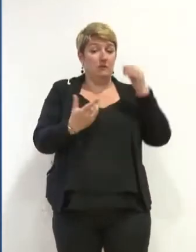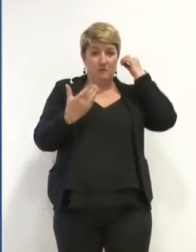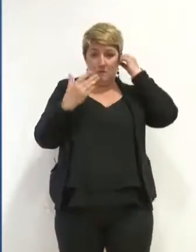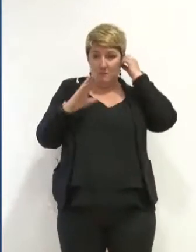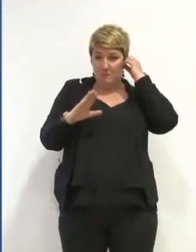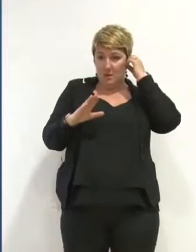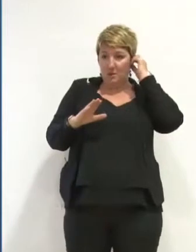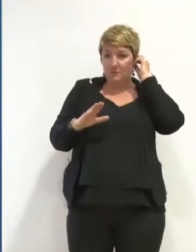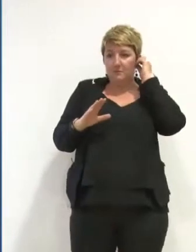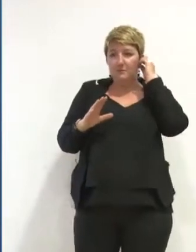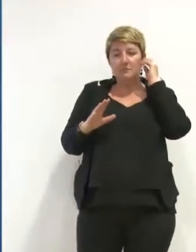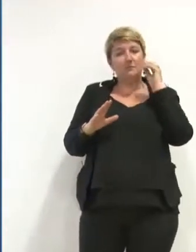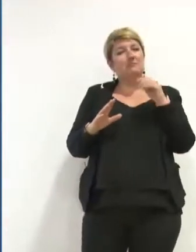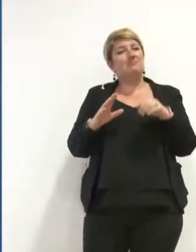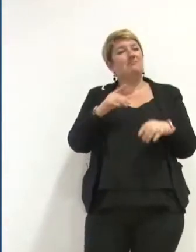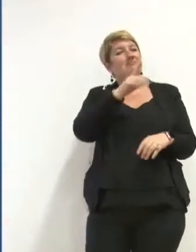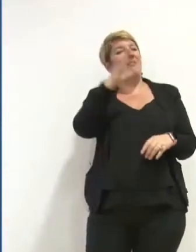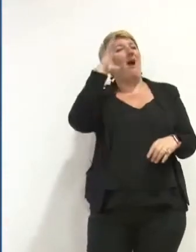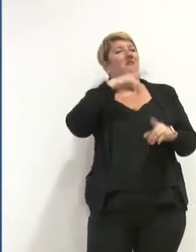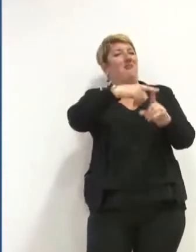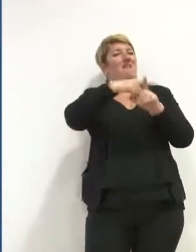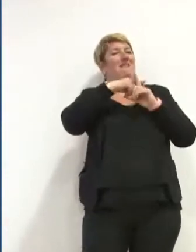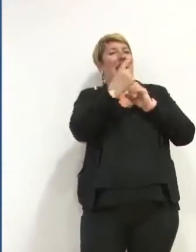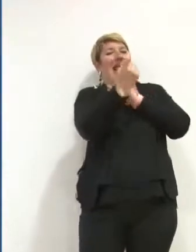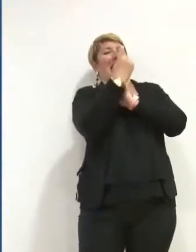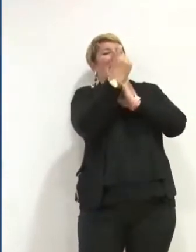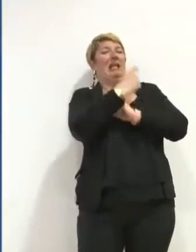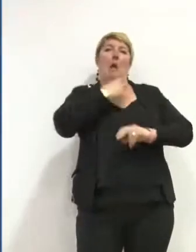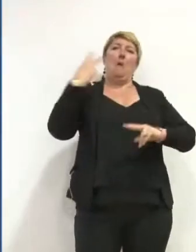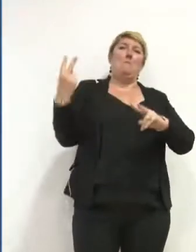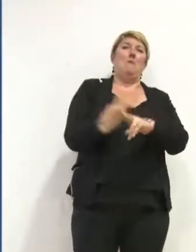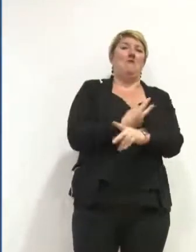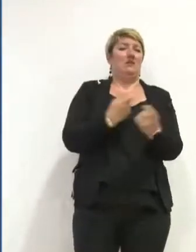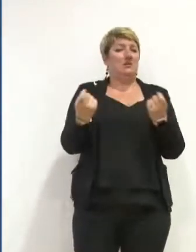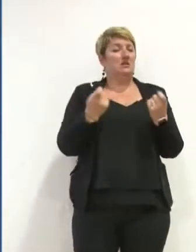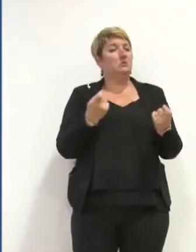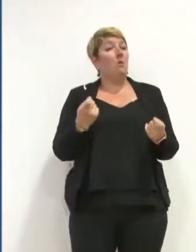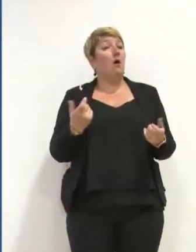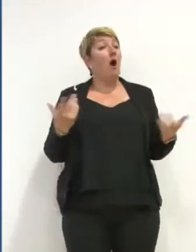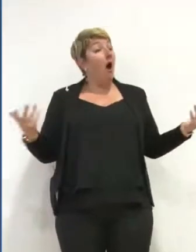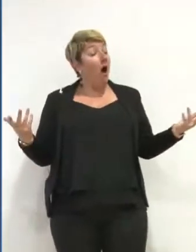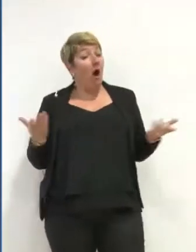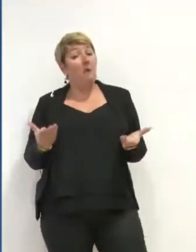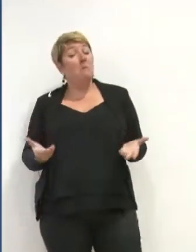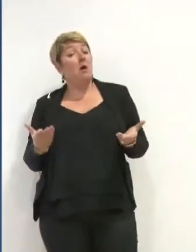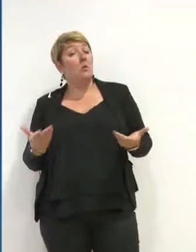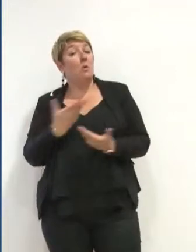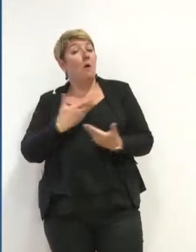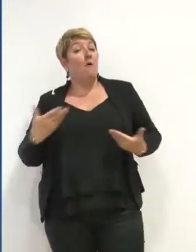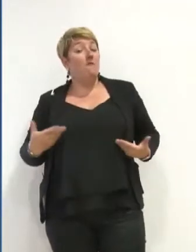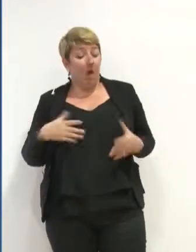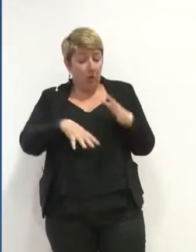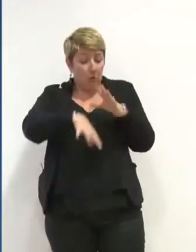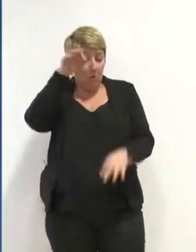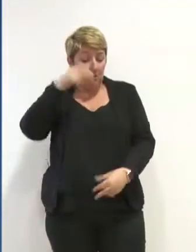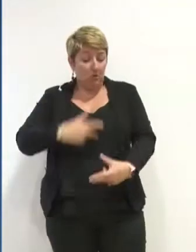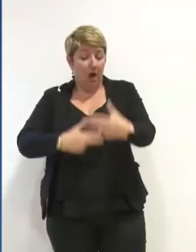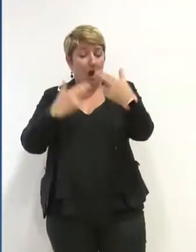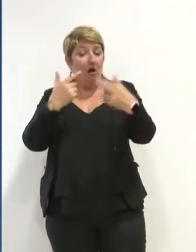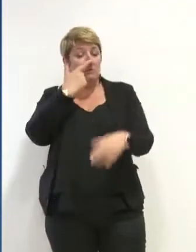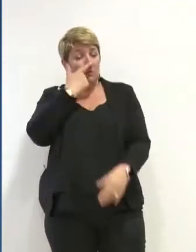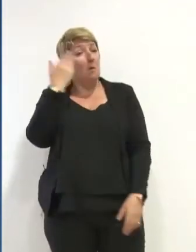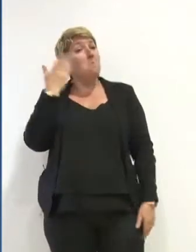une mauvaise gestion par le passé, sous le mandat précédent, devient tout à coup, en fin de mandat, un besoin auquel il